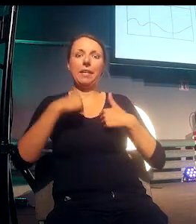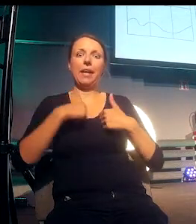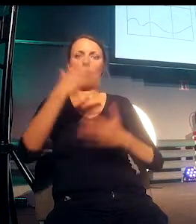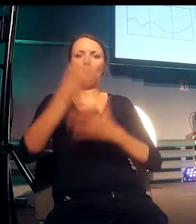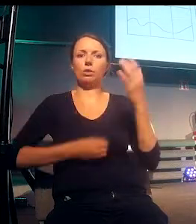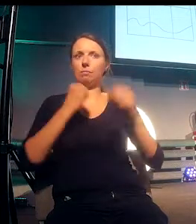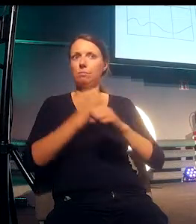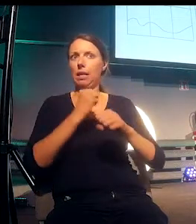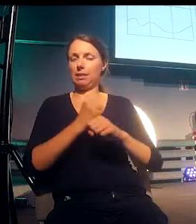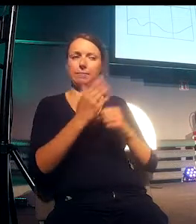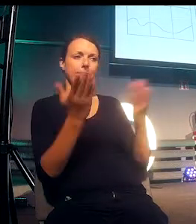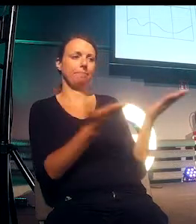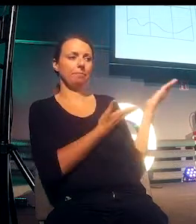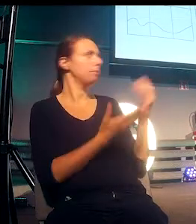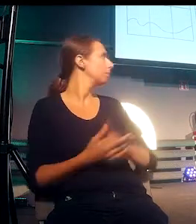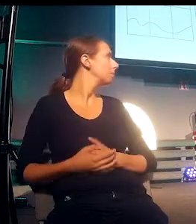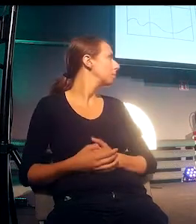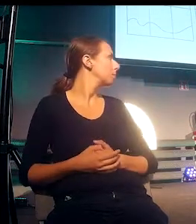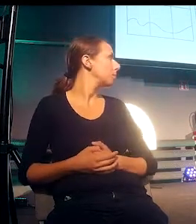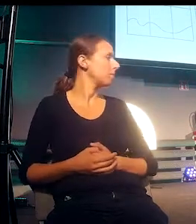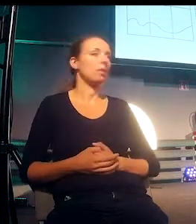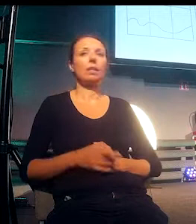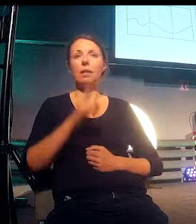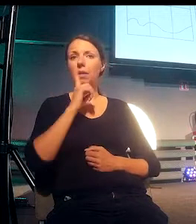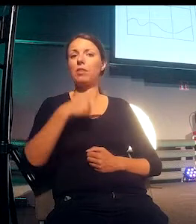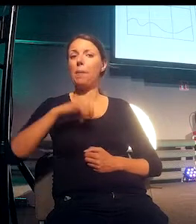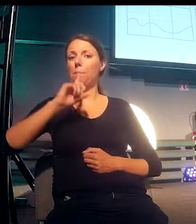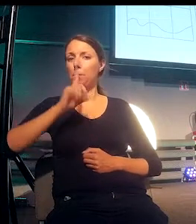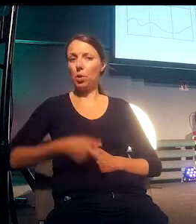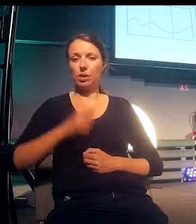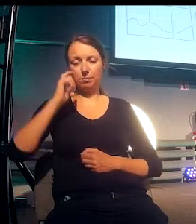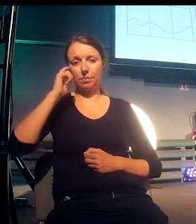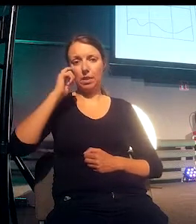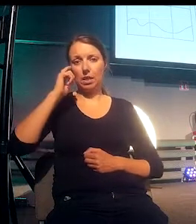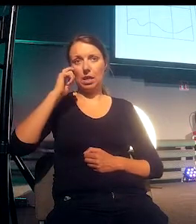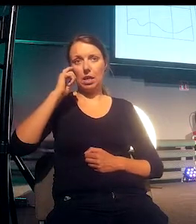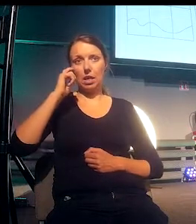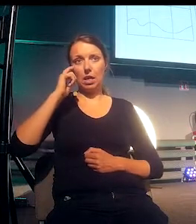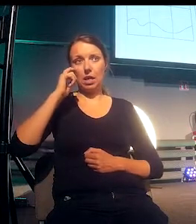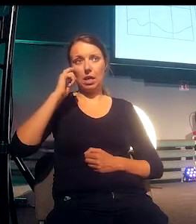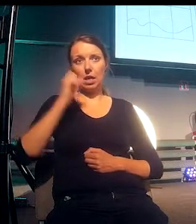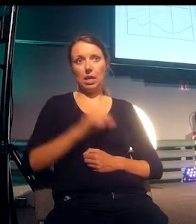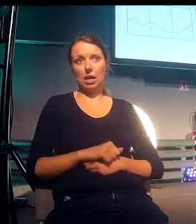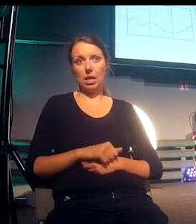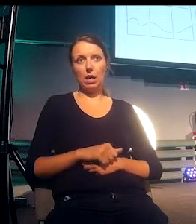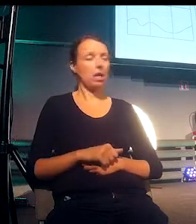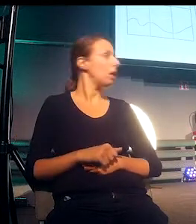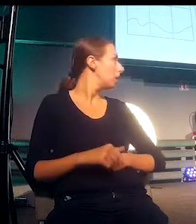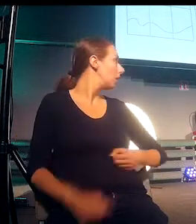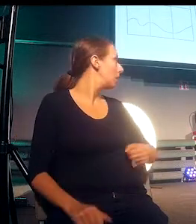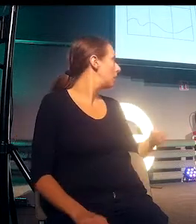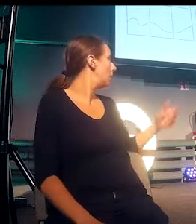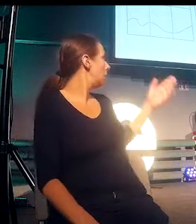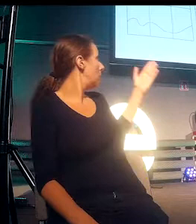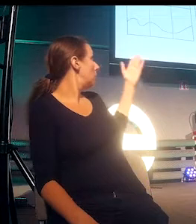mogę po prostu z doświadczenia polecić, to są te, o których dużo pisze zresztą normalnie insert group. To jest